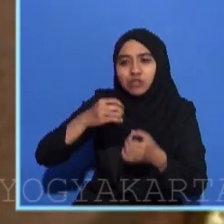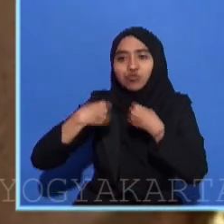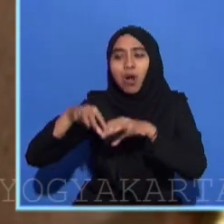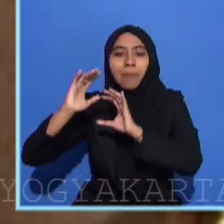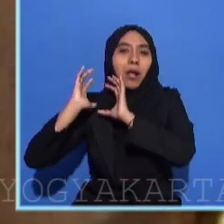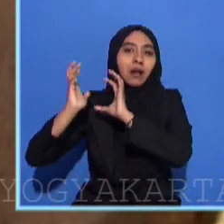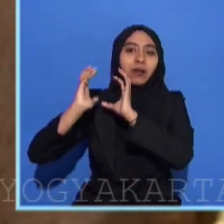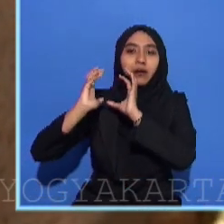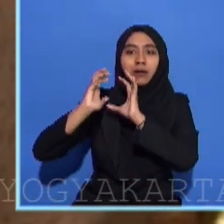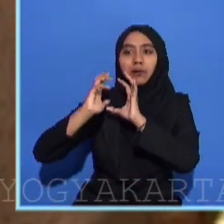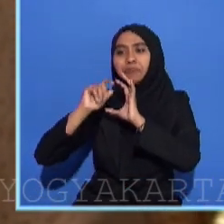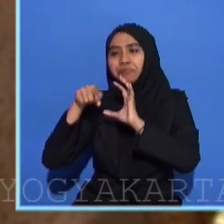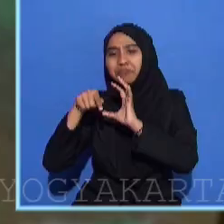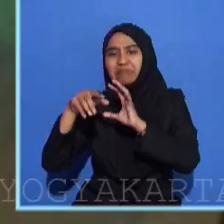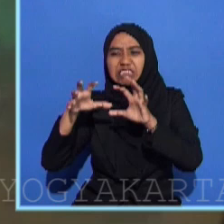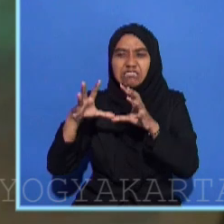pun satu.